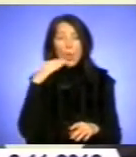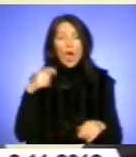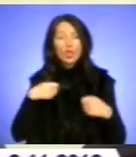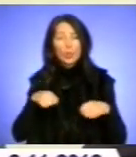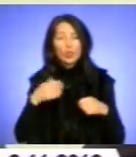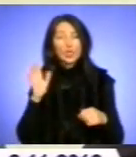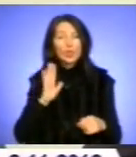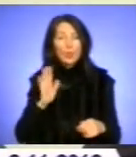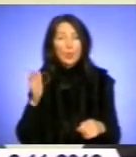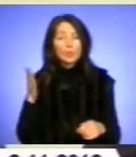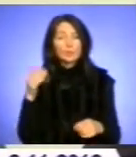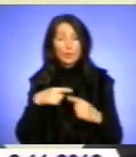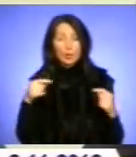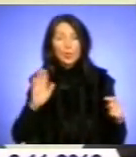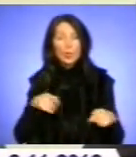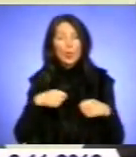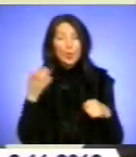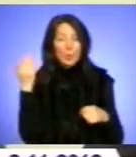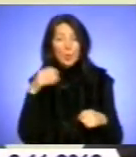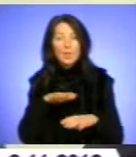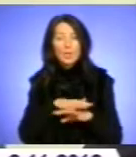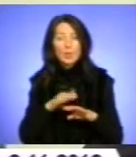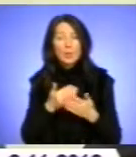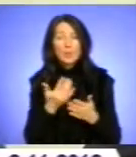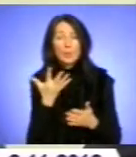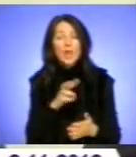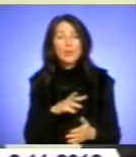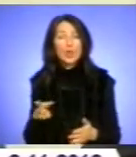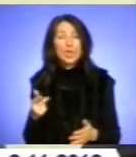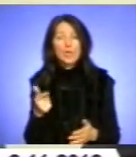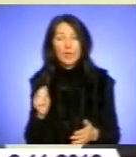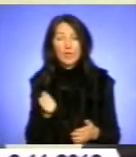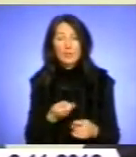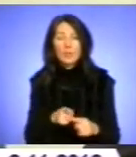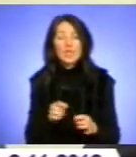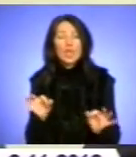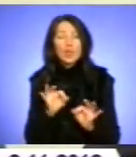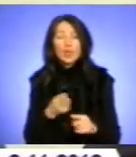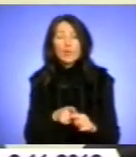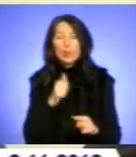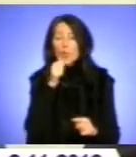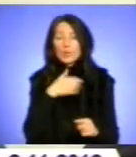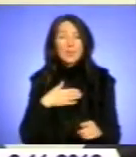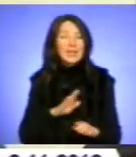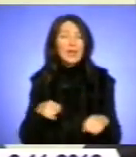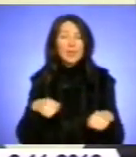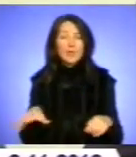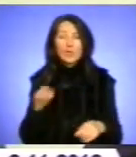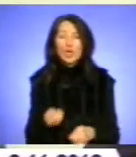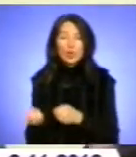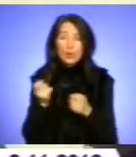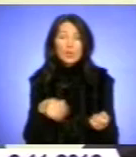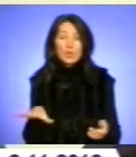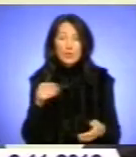продано на попередній ярмарці на майже на 5 мільйонів гривень. Це ще ніколи в цьому році ми не продавали. І все, що вивозили, майже все